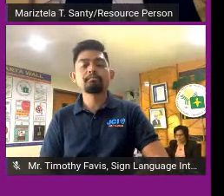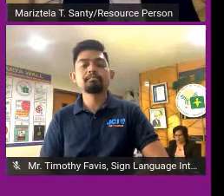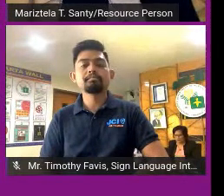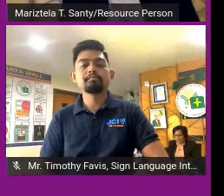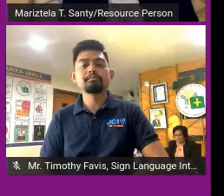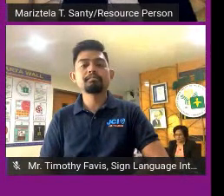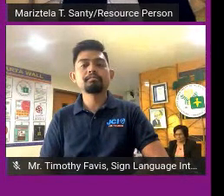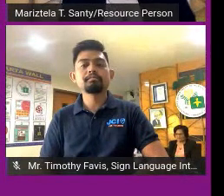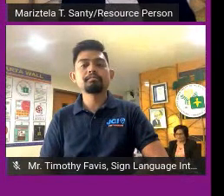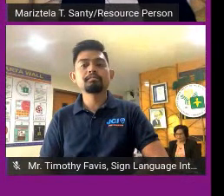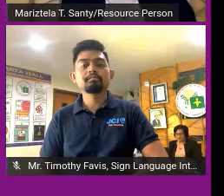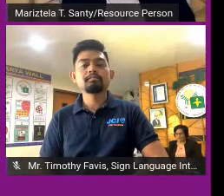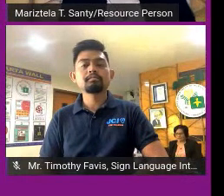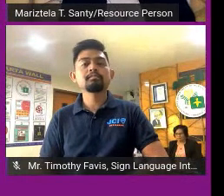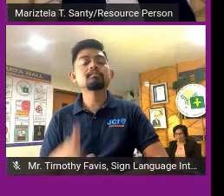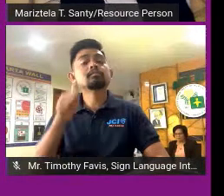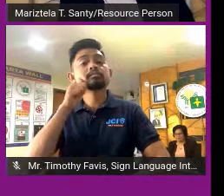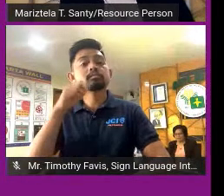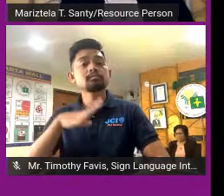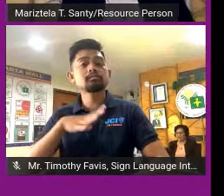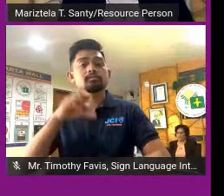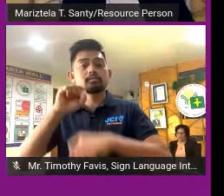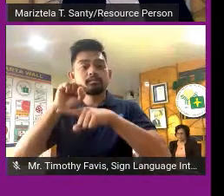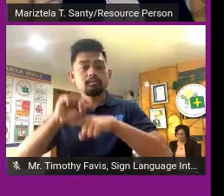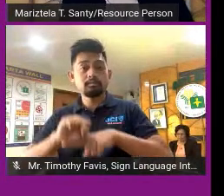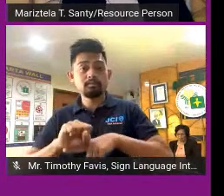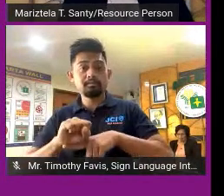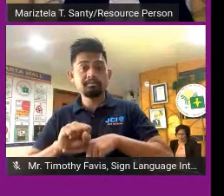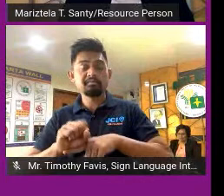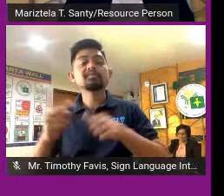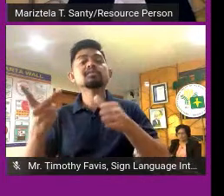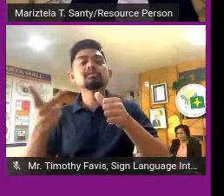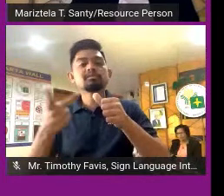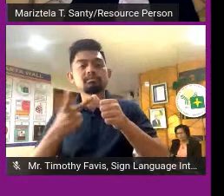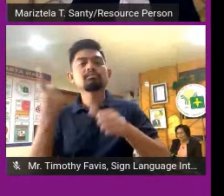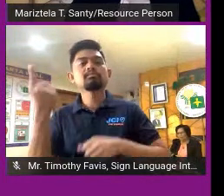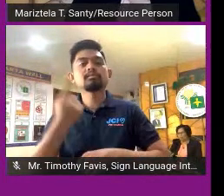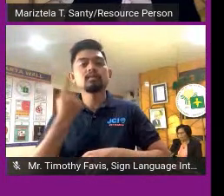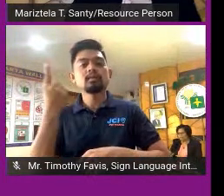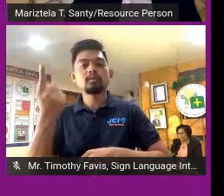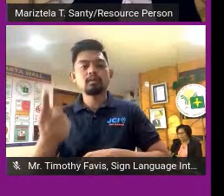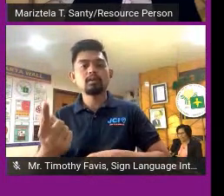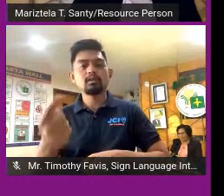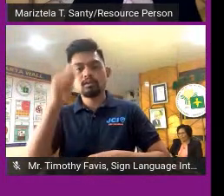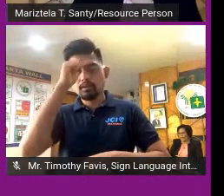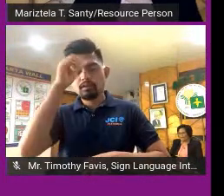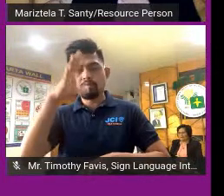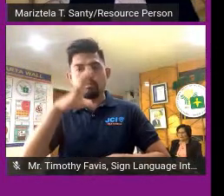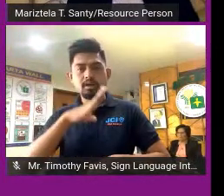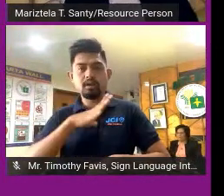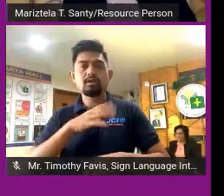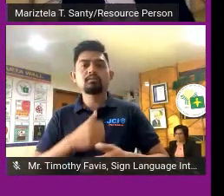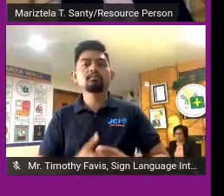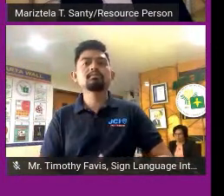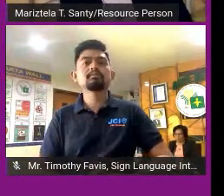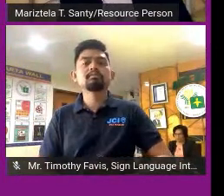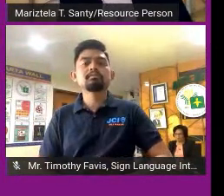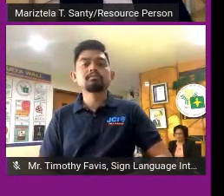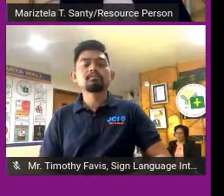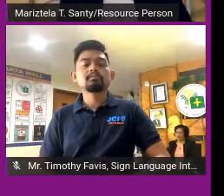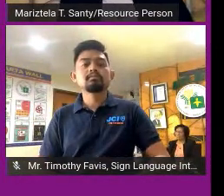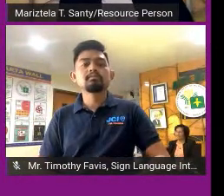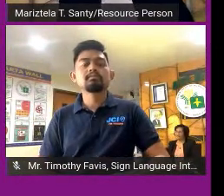In all spheres, women's status has been secondary to men's. Ito po yung paniniwala natin. Ano